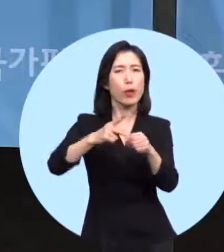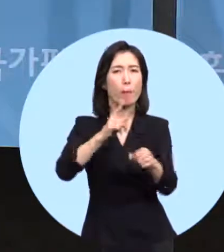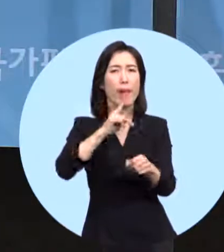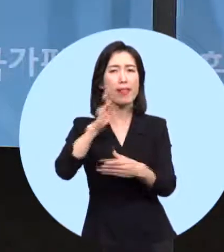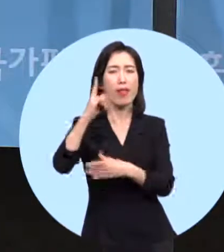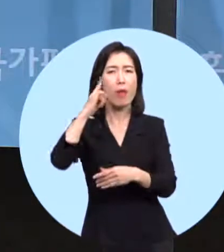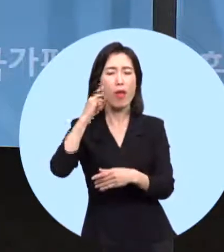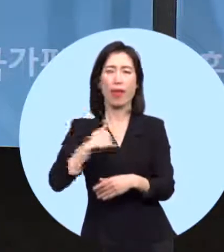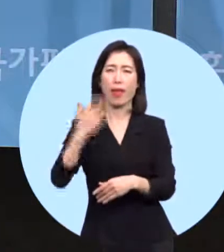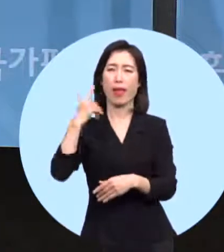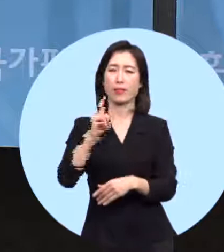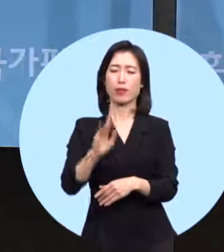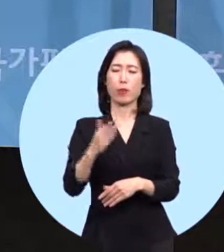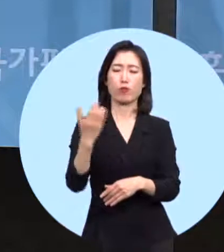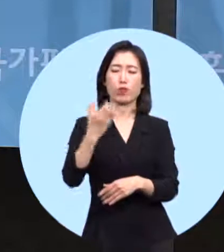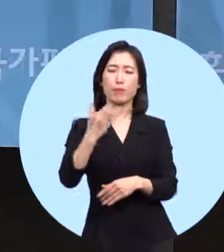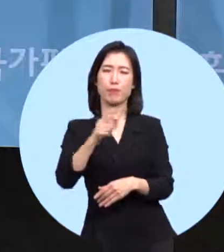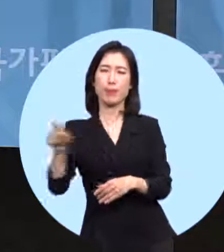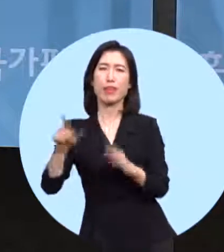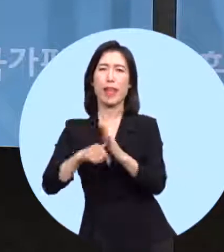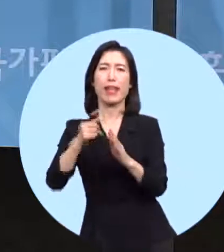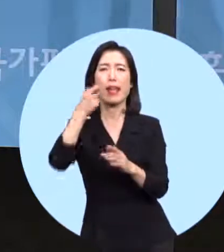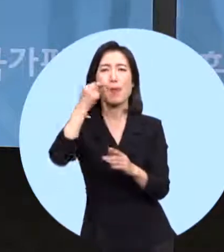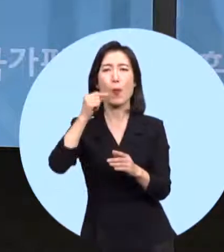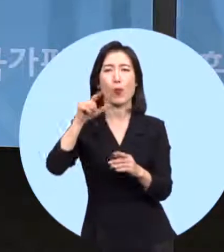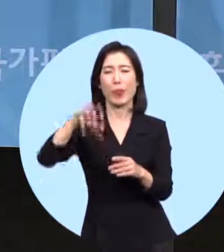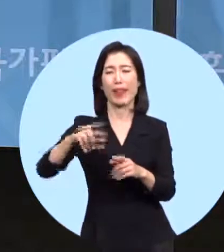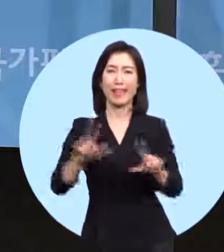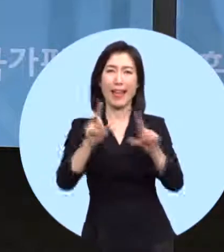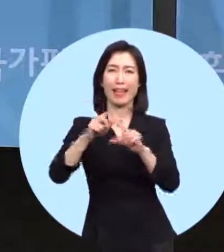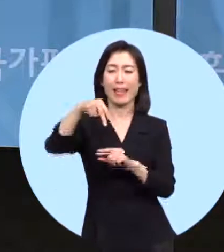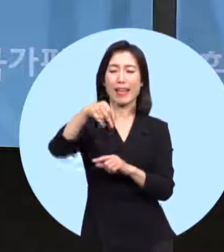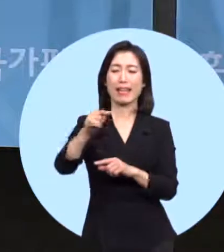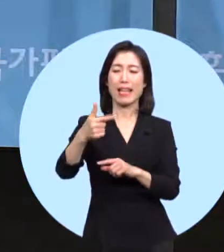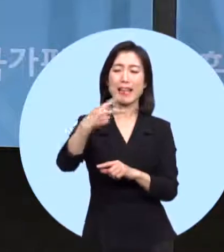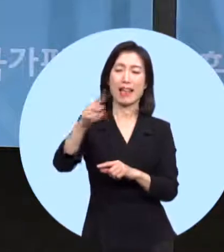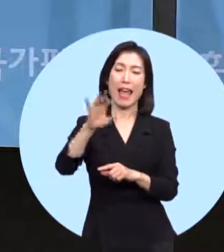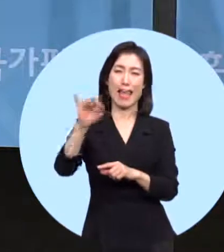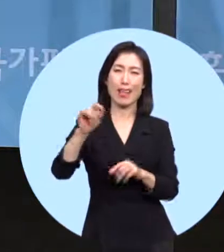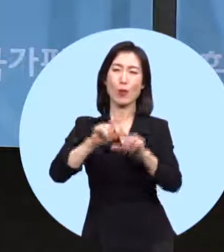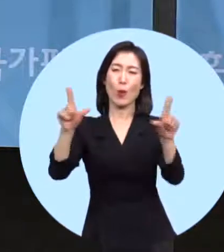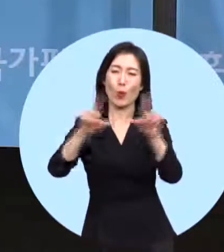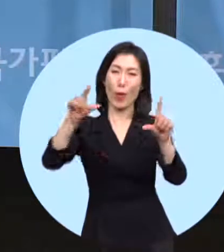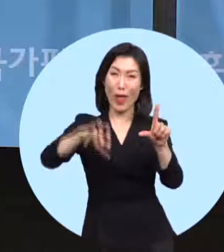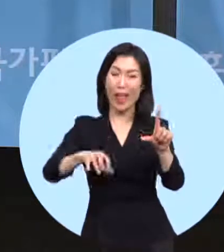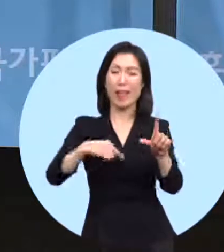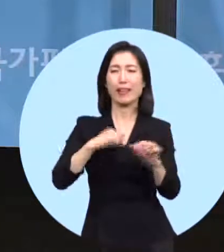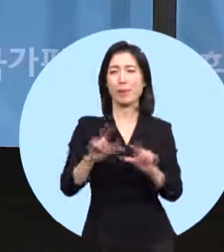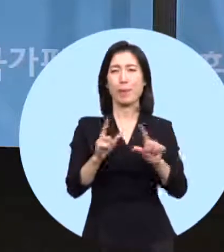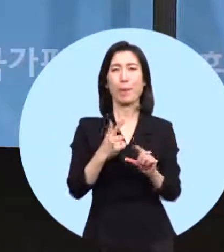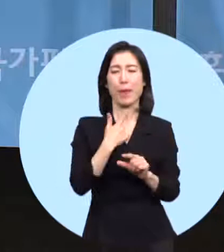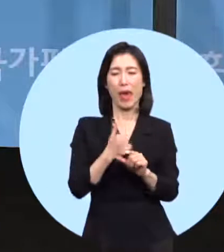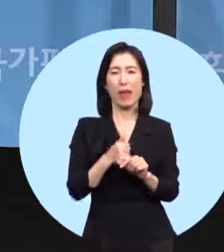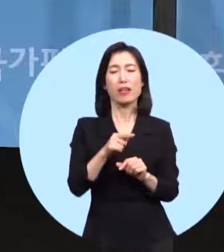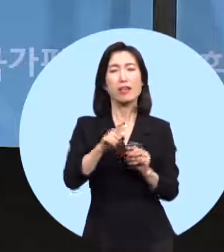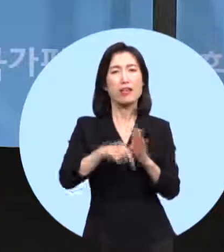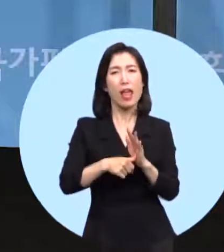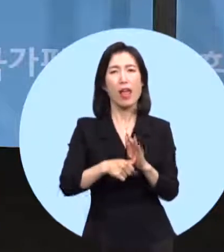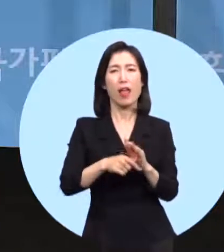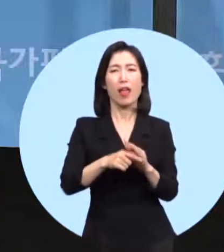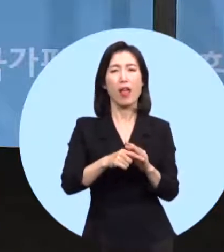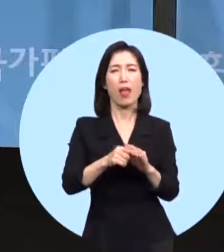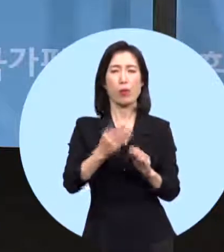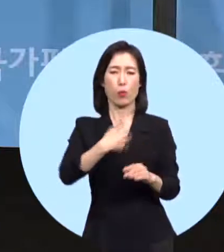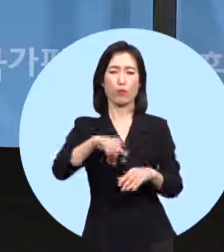제가 일본에서 90년대를 살았습니다. 도시는 센다이라는 곳에 살았고 도쿄입니다. 공민관이라는 것이 있었습니다. 그럴